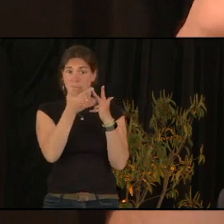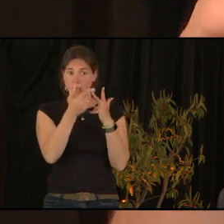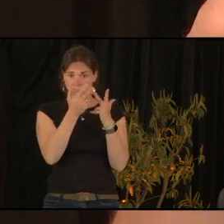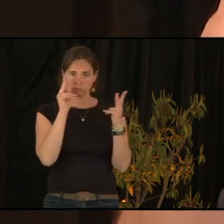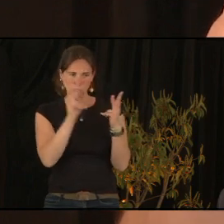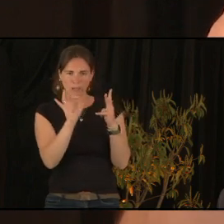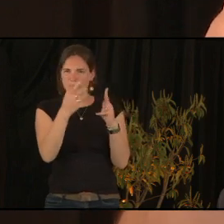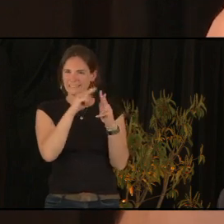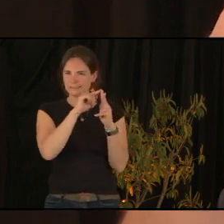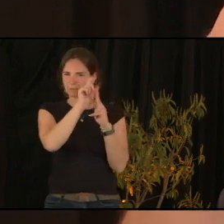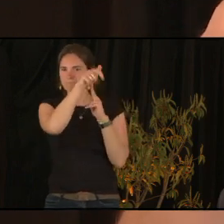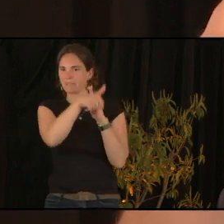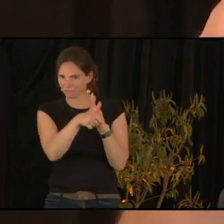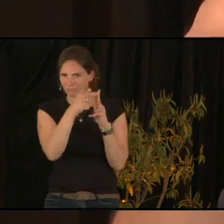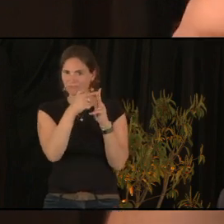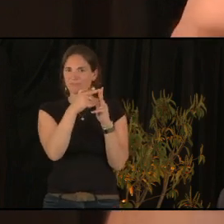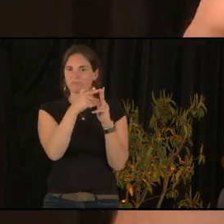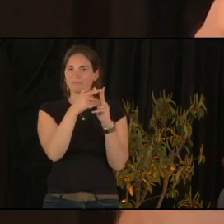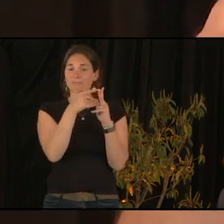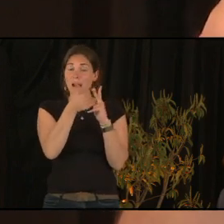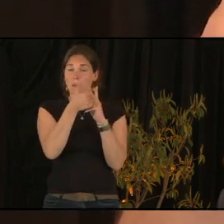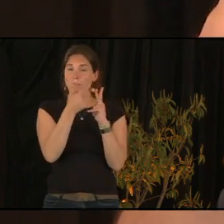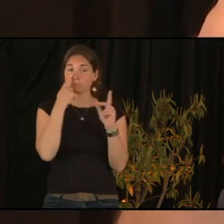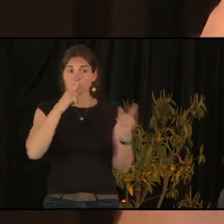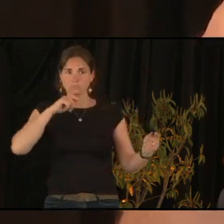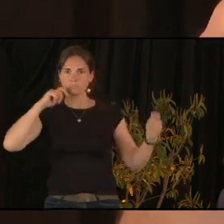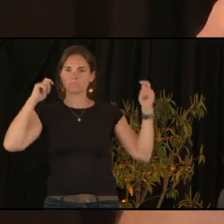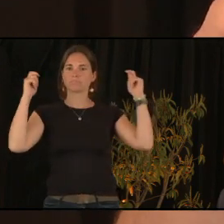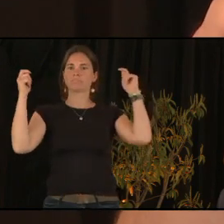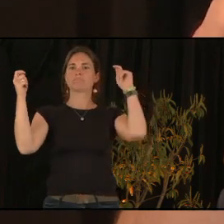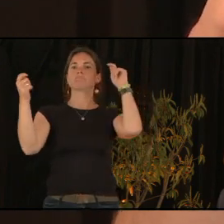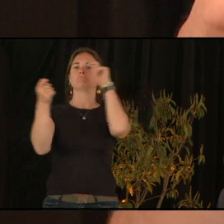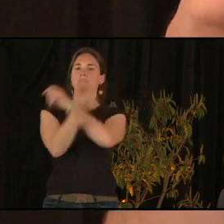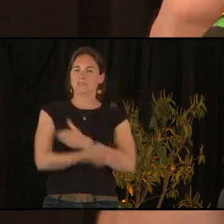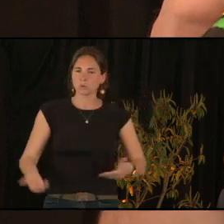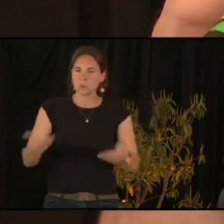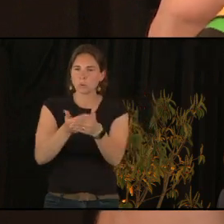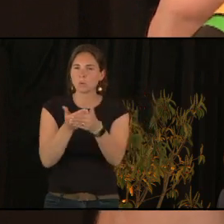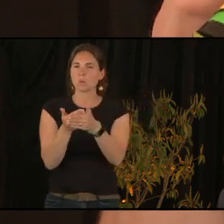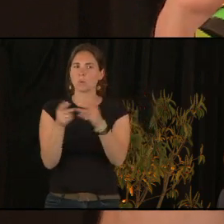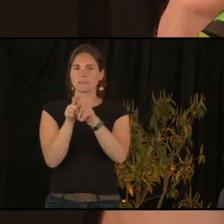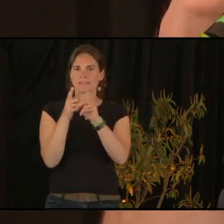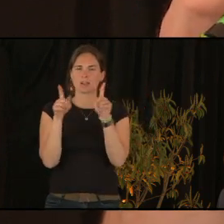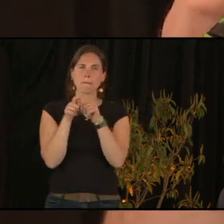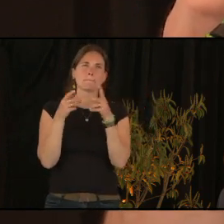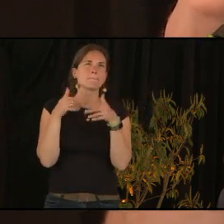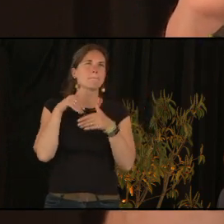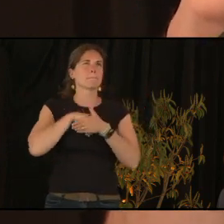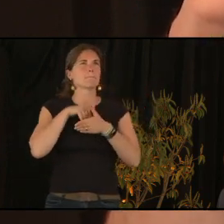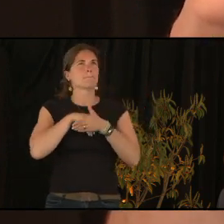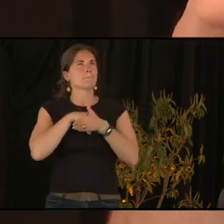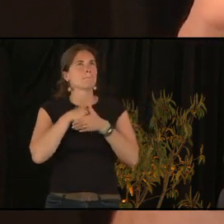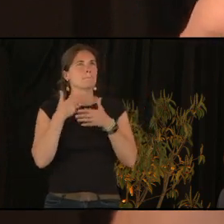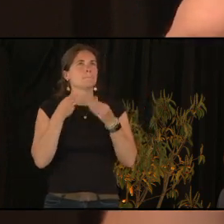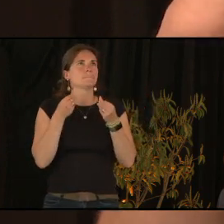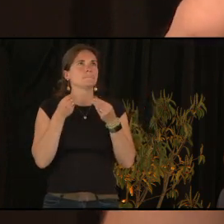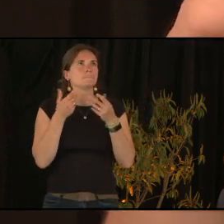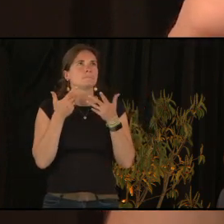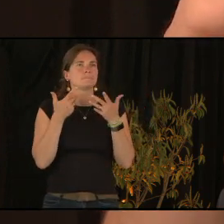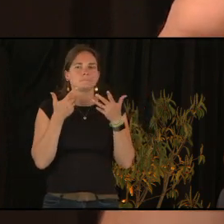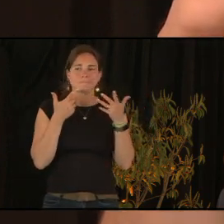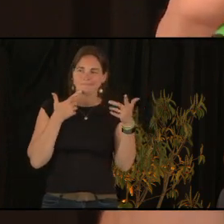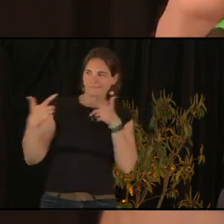monde-là, mais elle est en pleine transformation, en pleine mutation, et en plein conflit, en fait, on va dire,